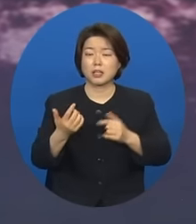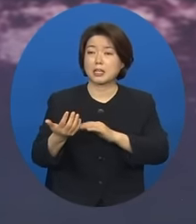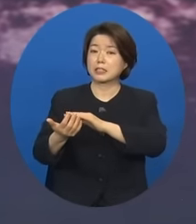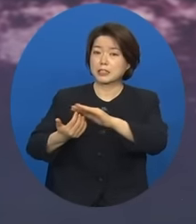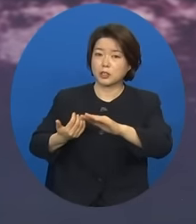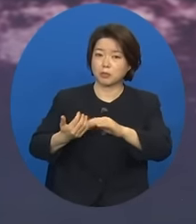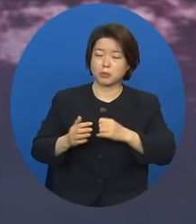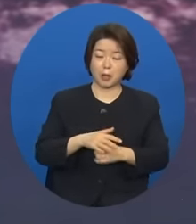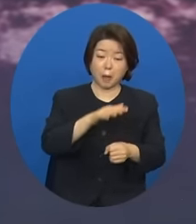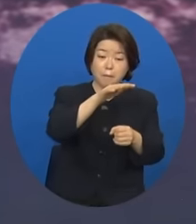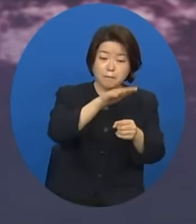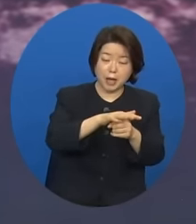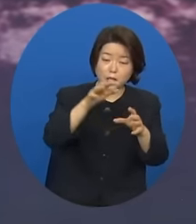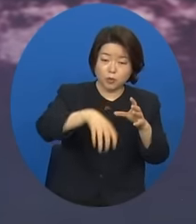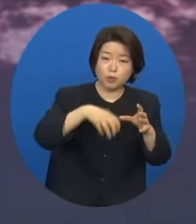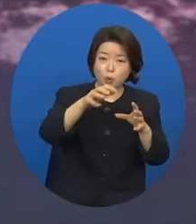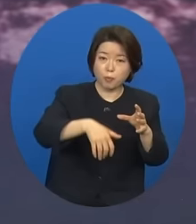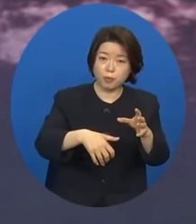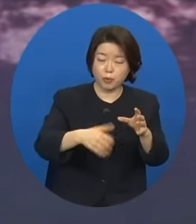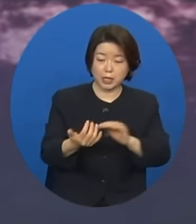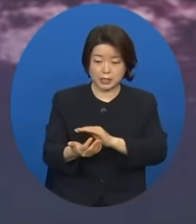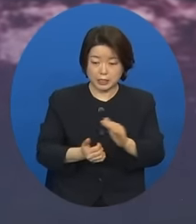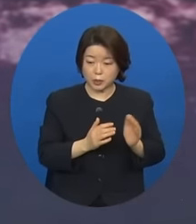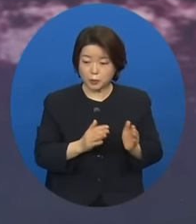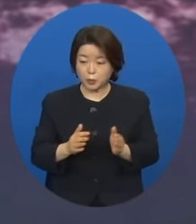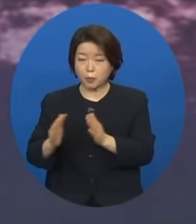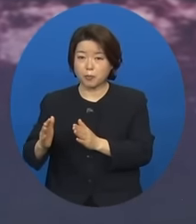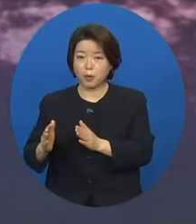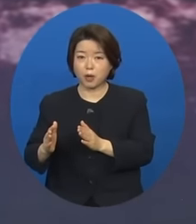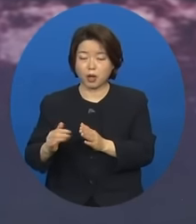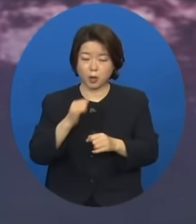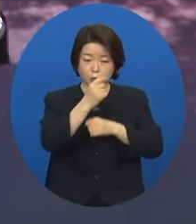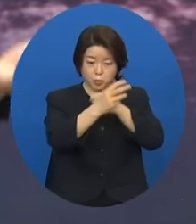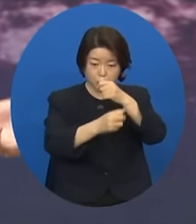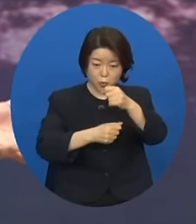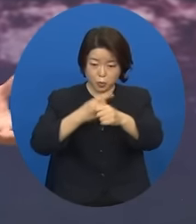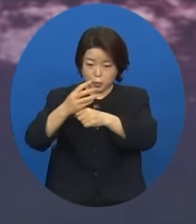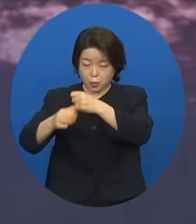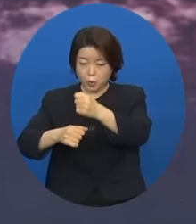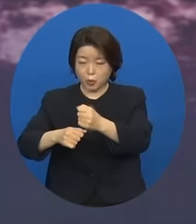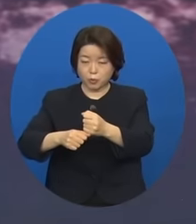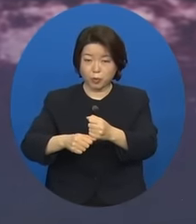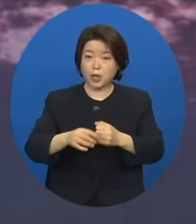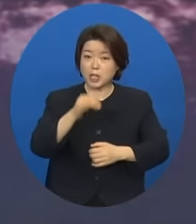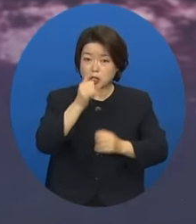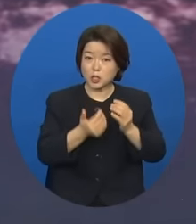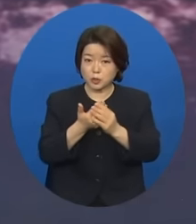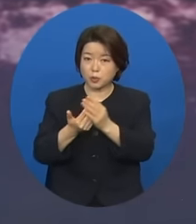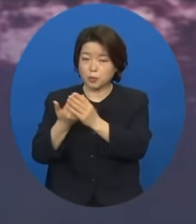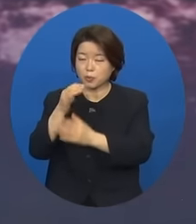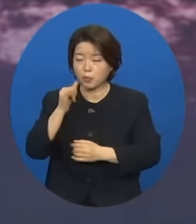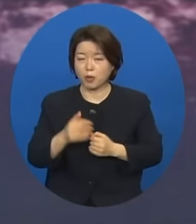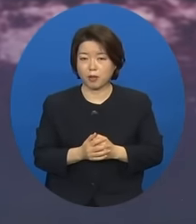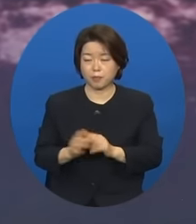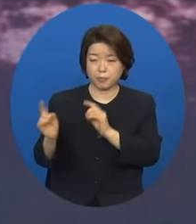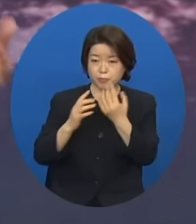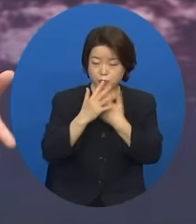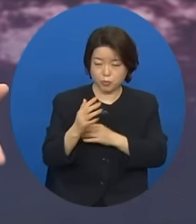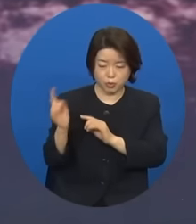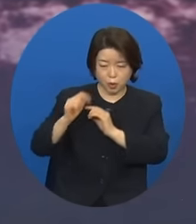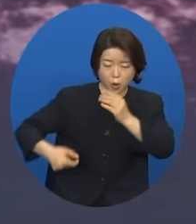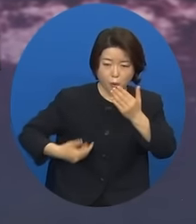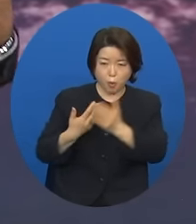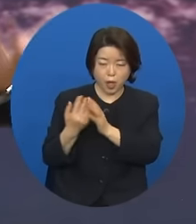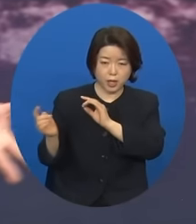그 막힌 의무를 판 뭐가 있었냐면 예비적인 일들이 수년간 있어 왔어요 그래서 부흥을 위한 기도와 회개를 위한 기도와